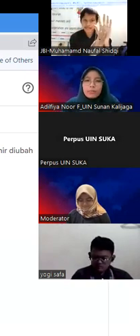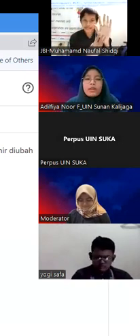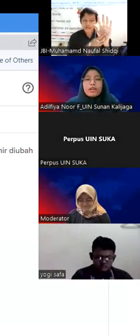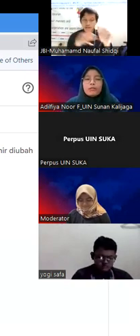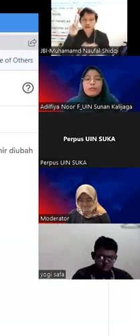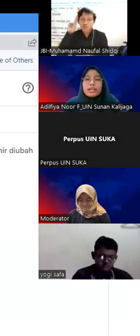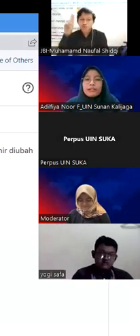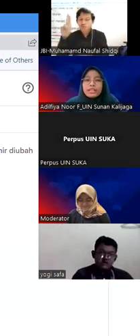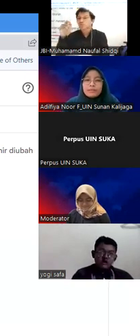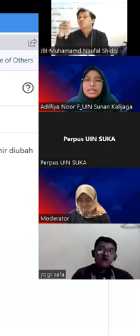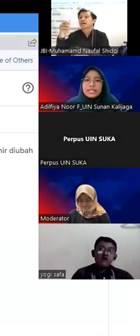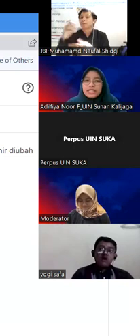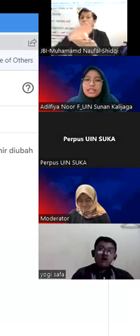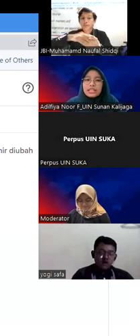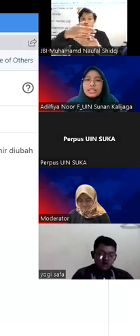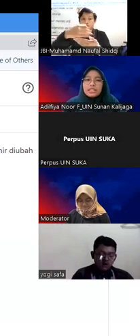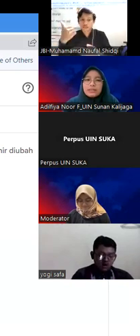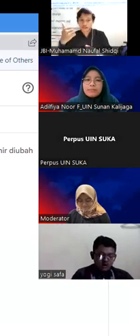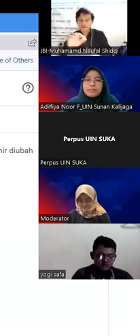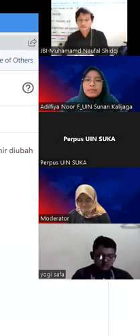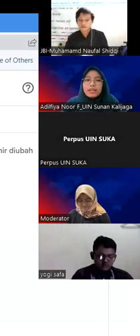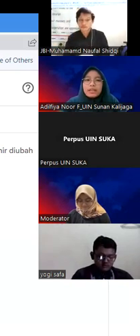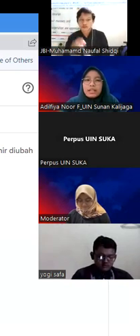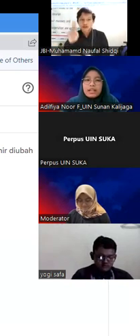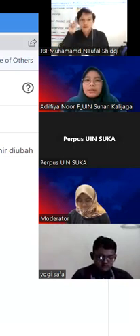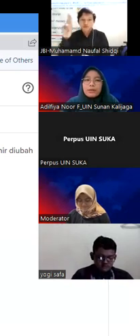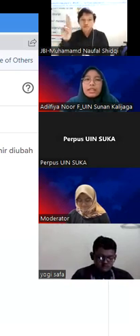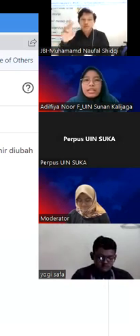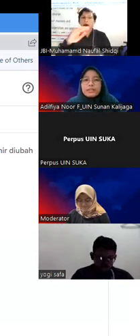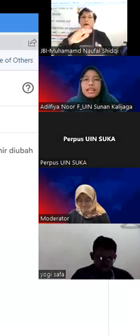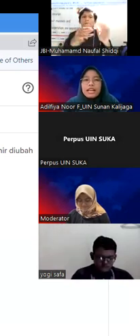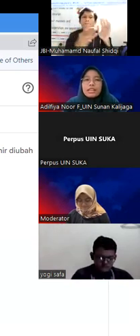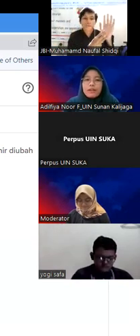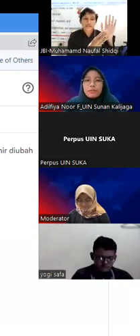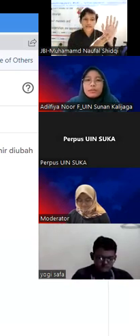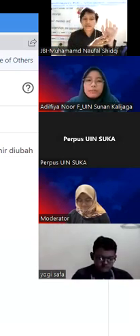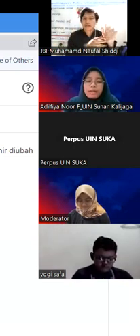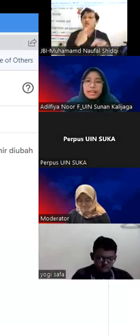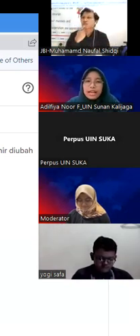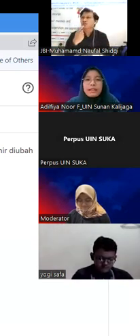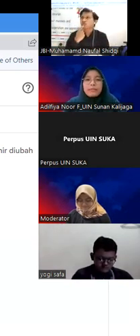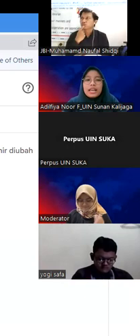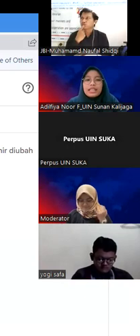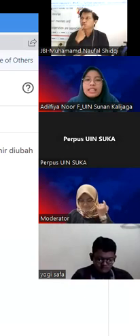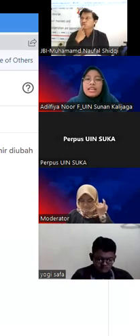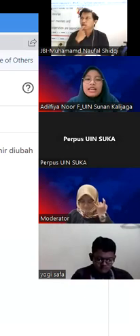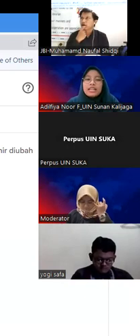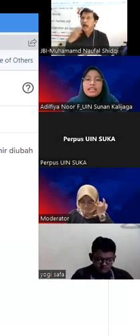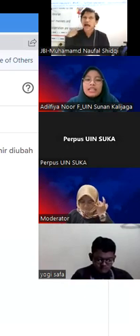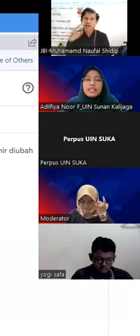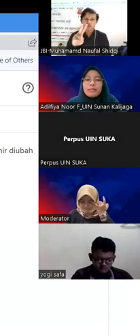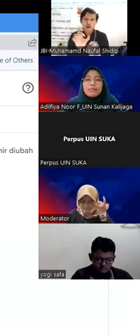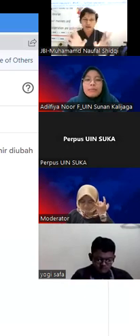desktop untuk yang reference Manager mungkin nanti misalkan ada waktu bisa dipraktekkan Tapi saat ini